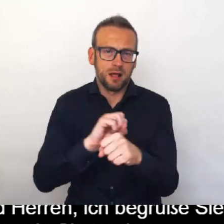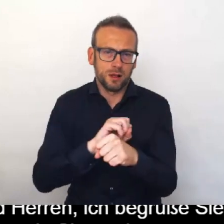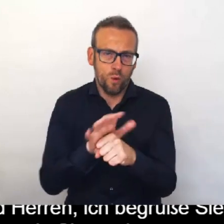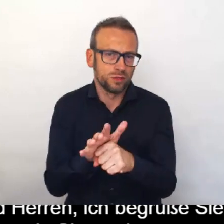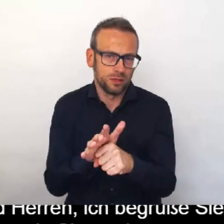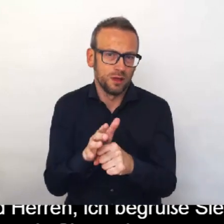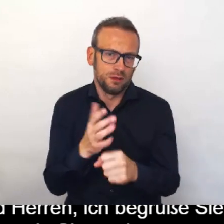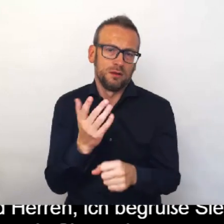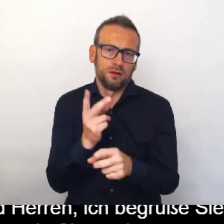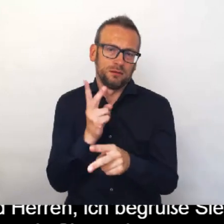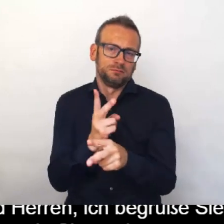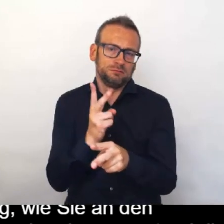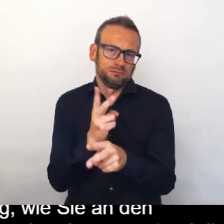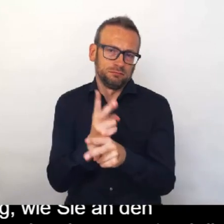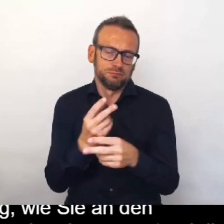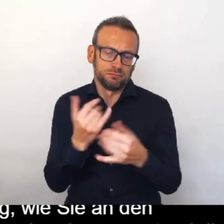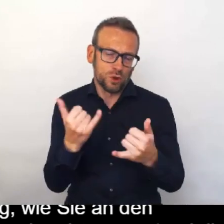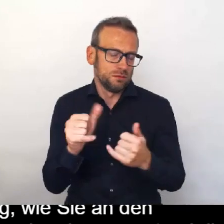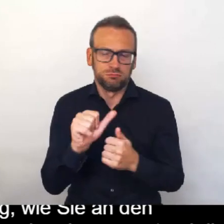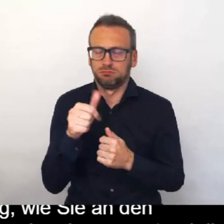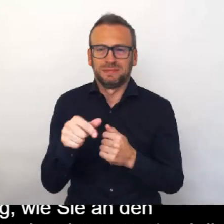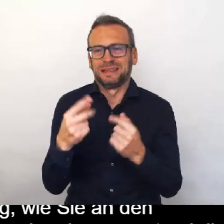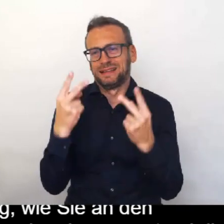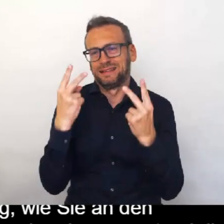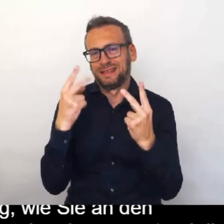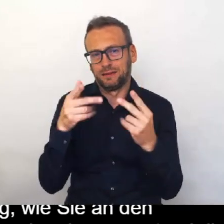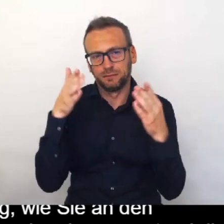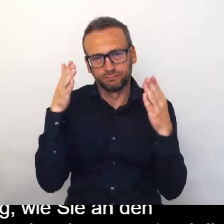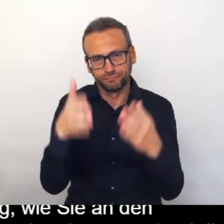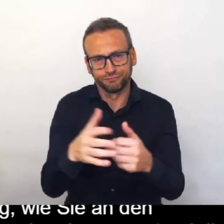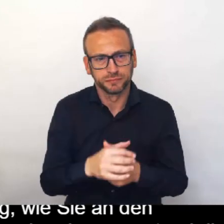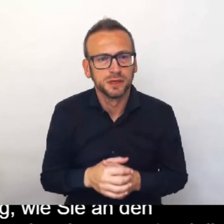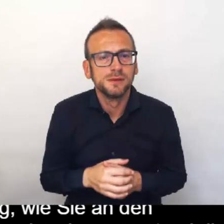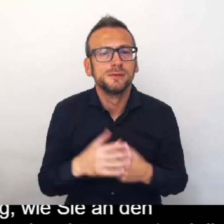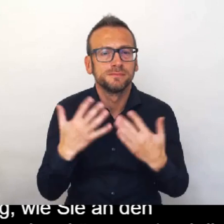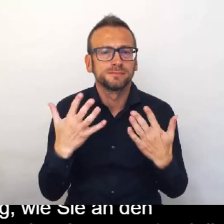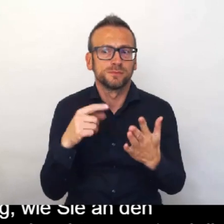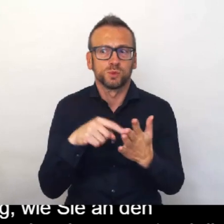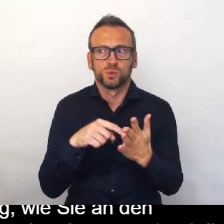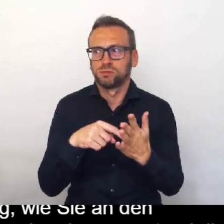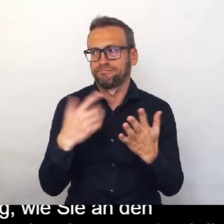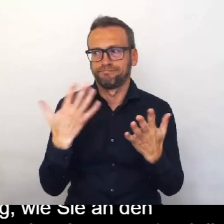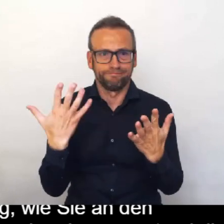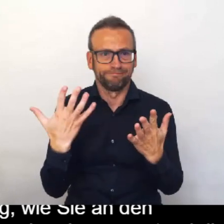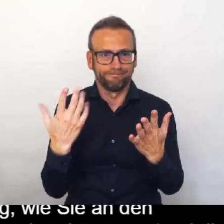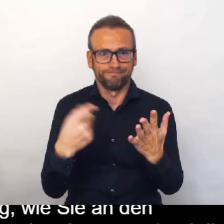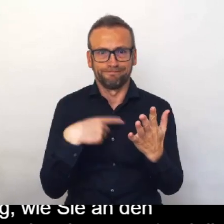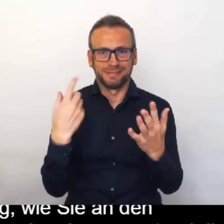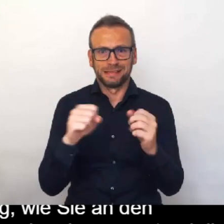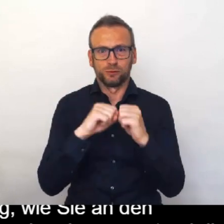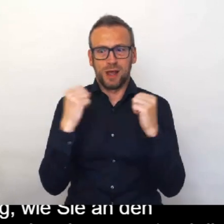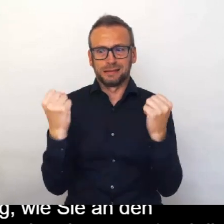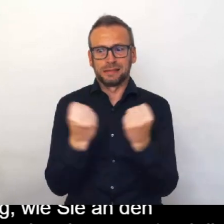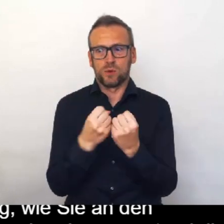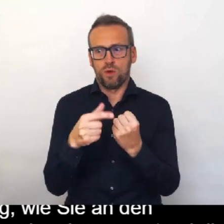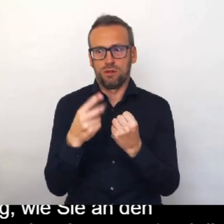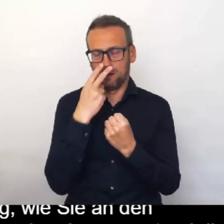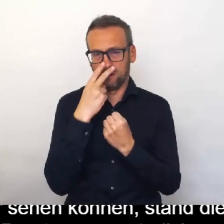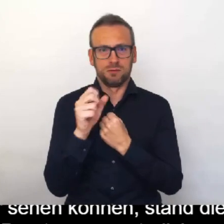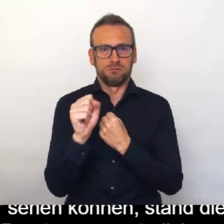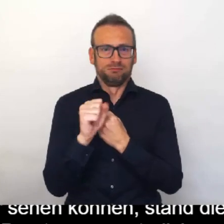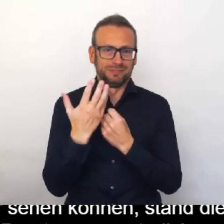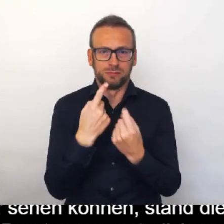vor stark besorgniserregend. In Bayern, in Deutschland, europaweit, letztlich weltweit.